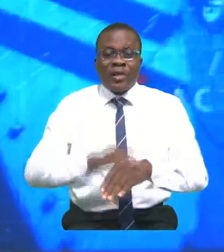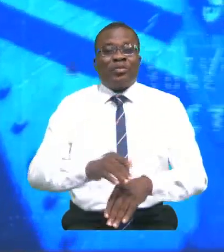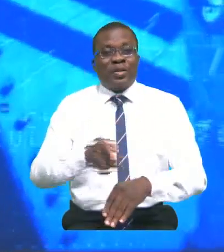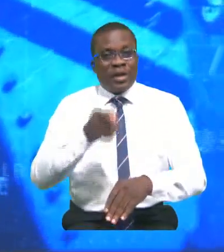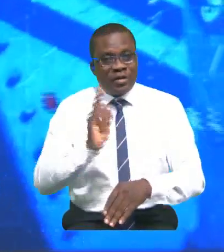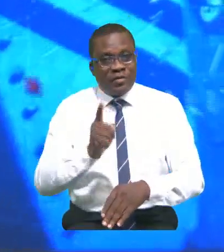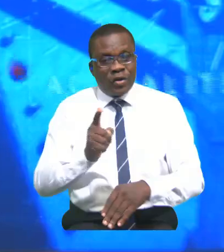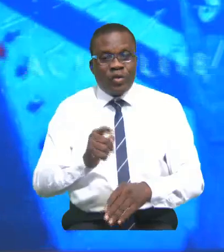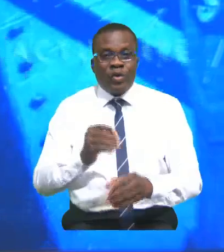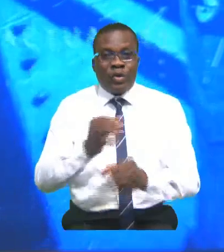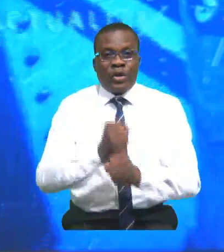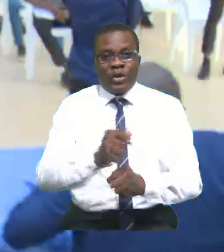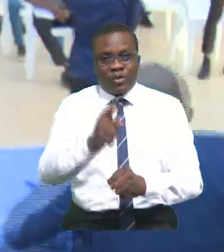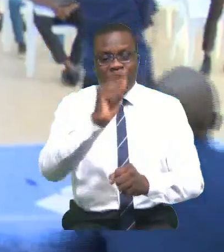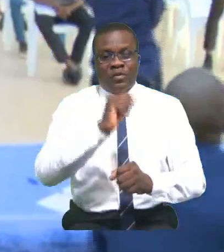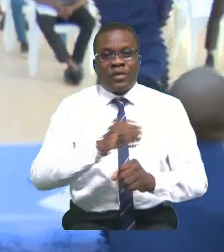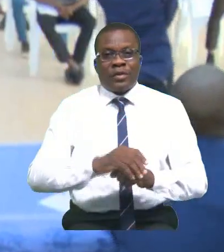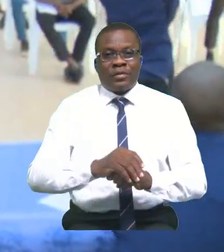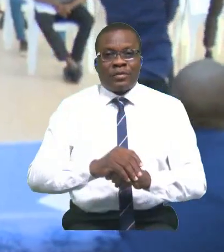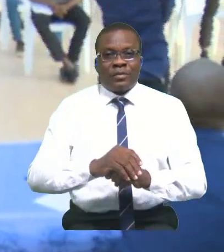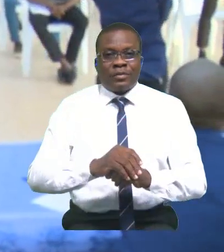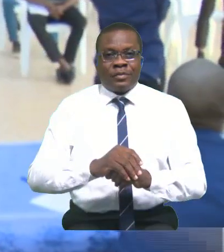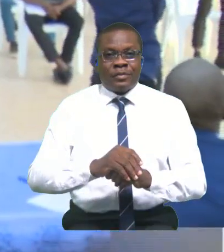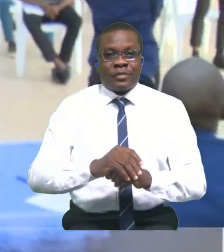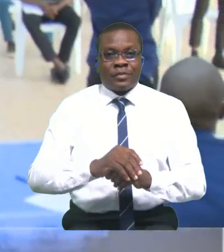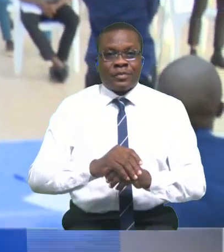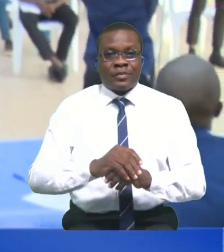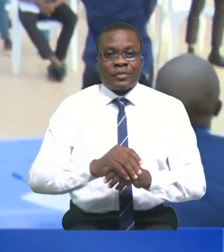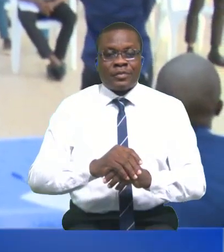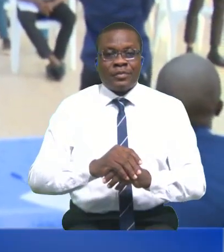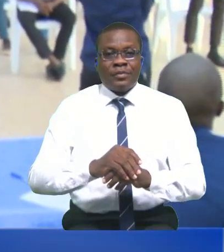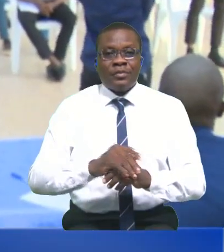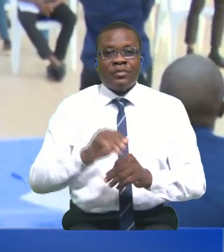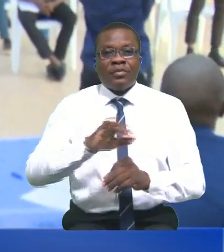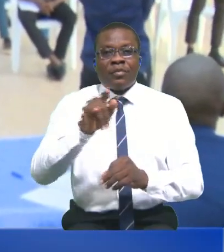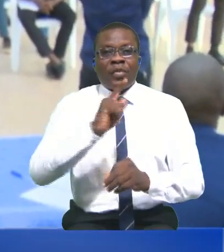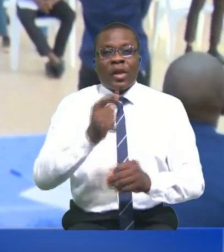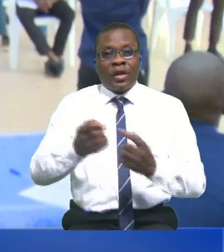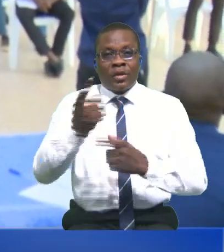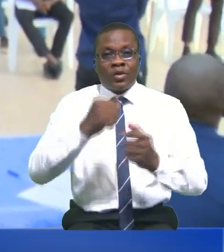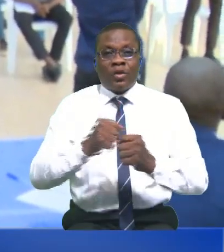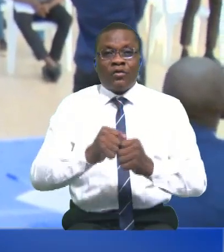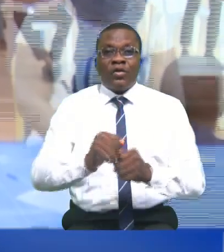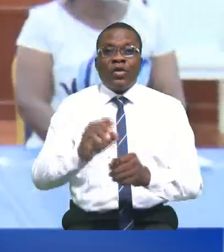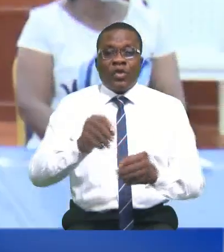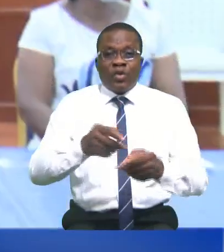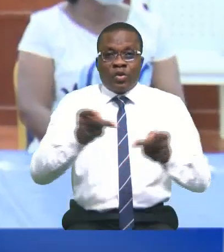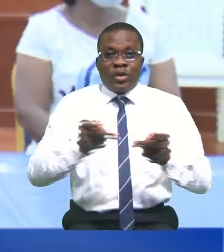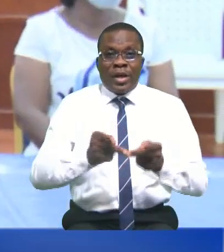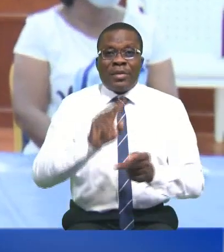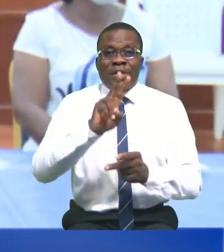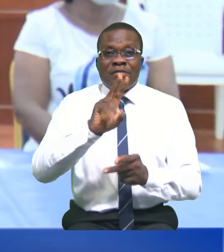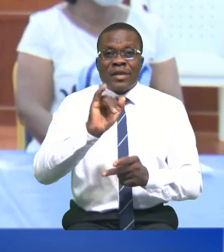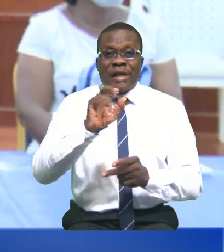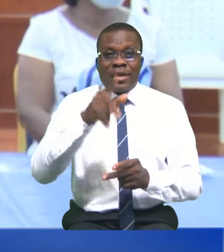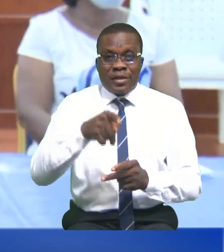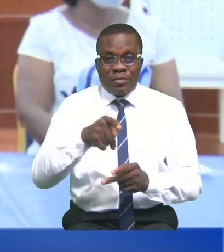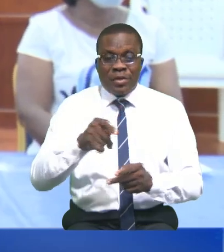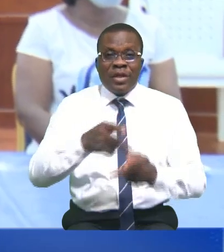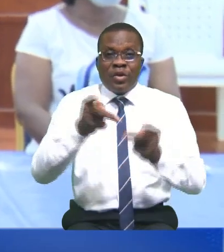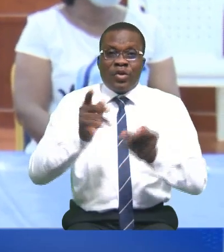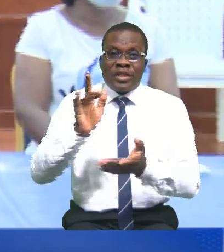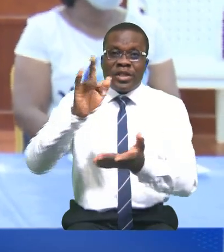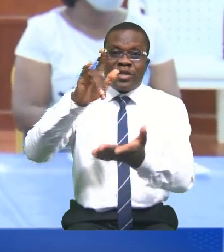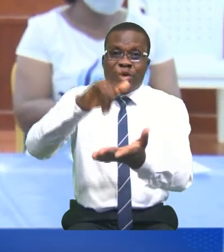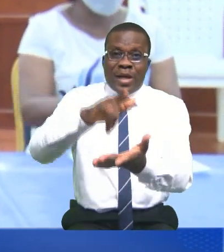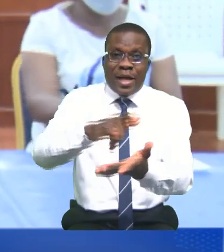Jean-Claude James ils sont venus du site VIP du site de l'aéroport et